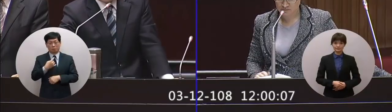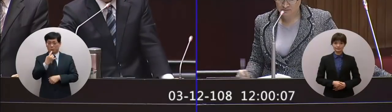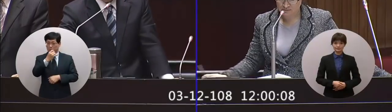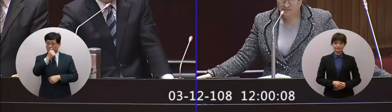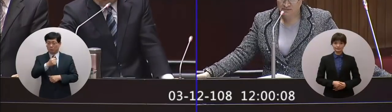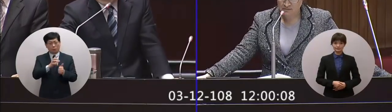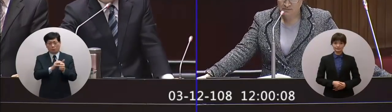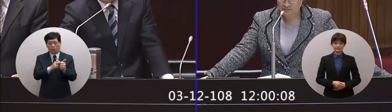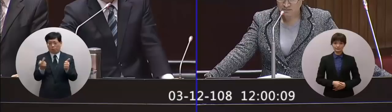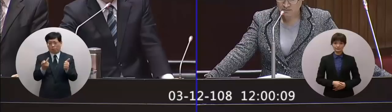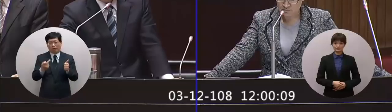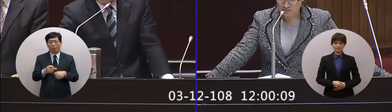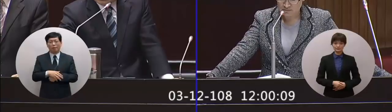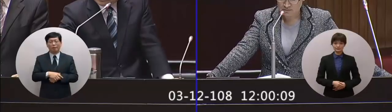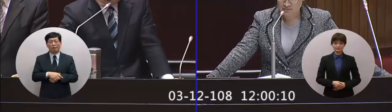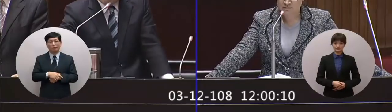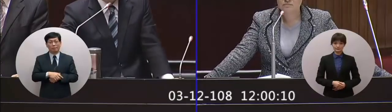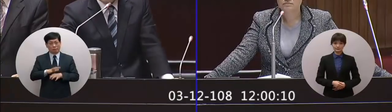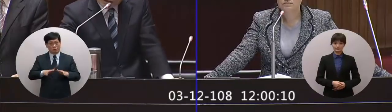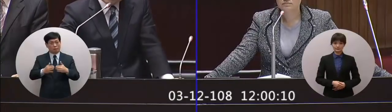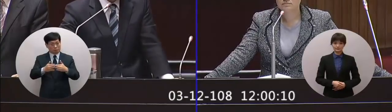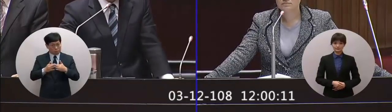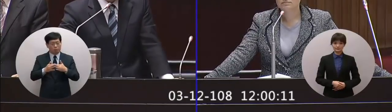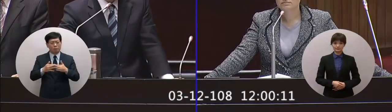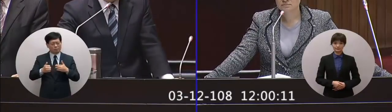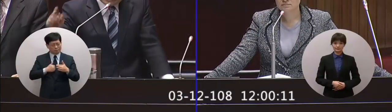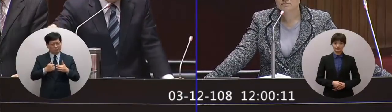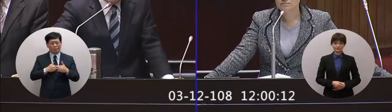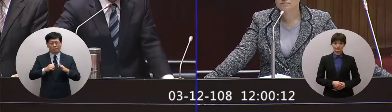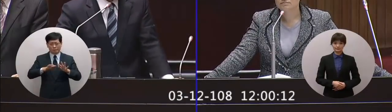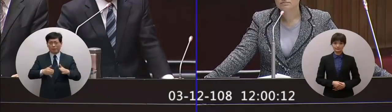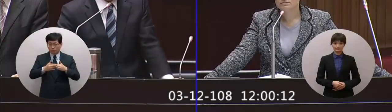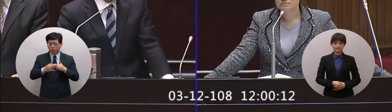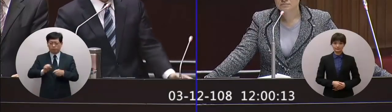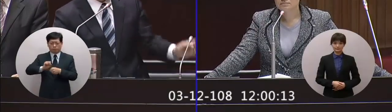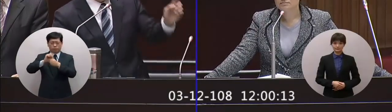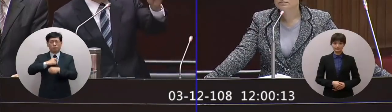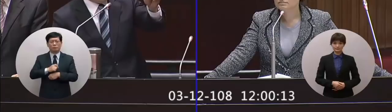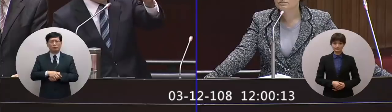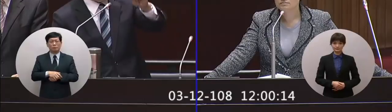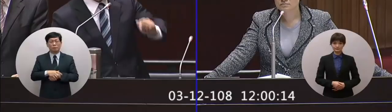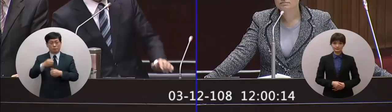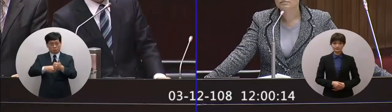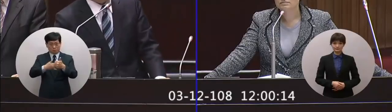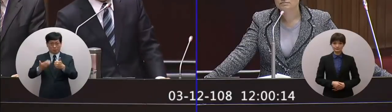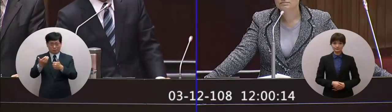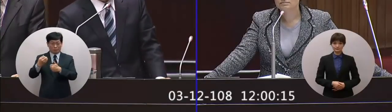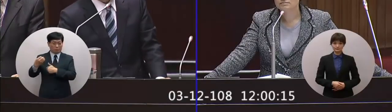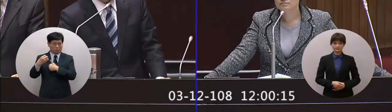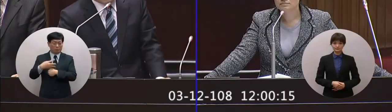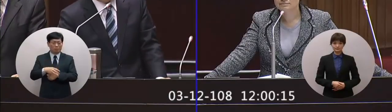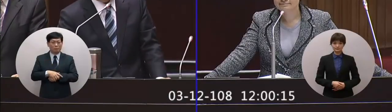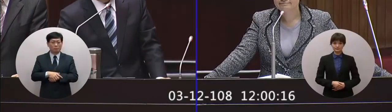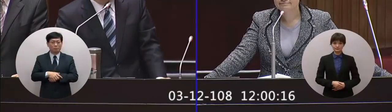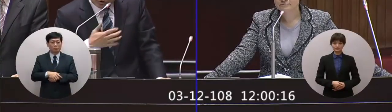言能力上就不强，所以需要也特别知道现在需要这样强。所以委员刚才提出来